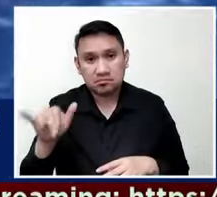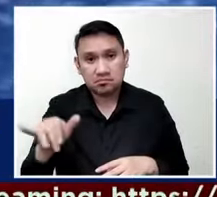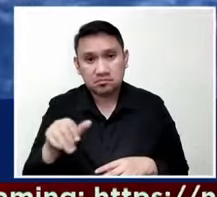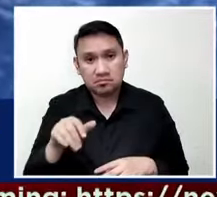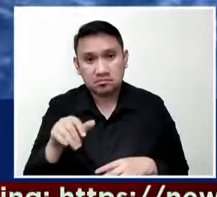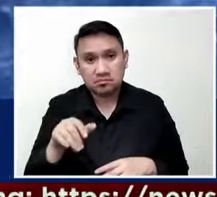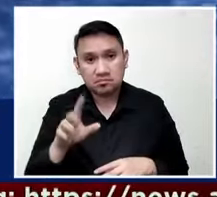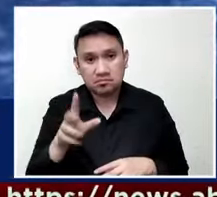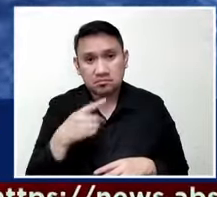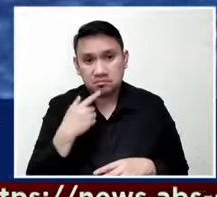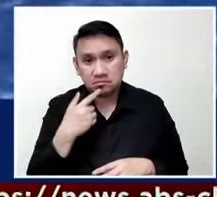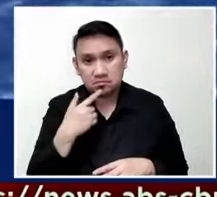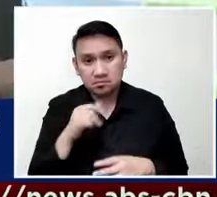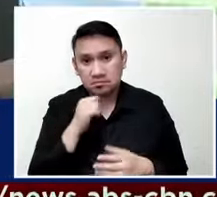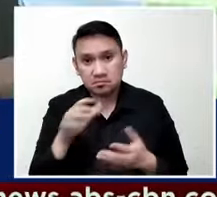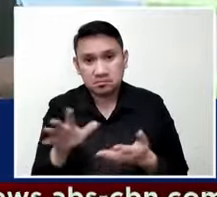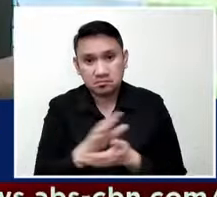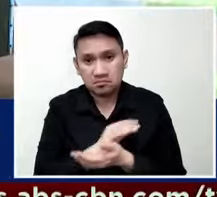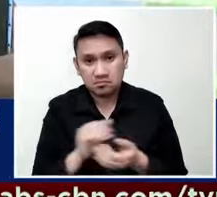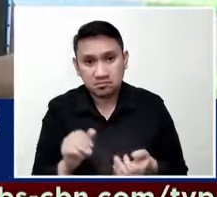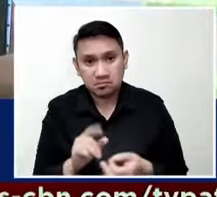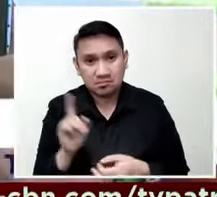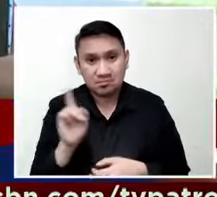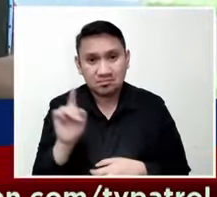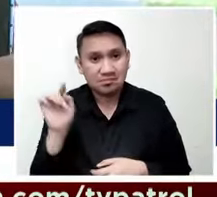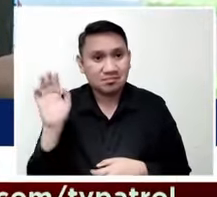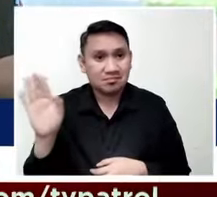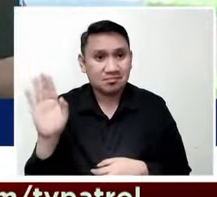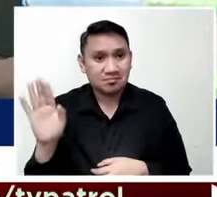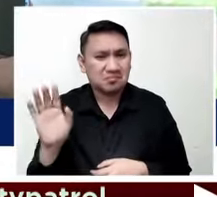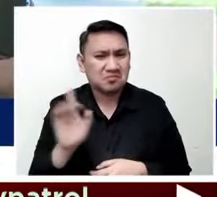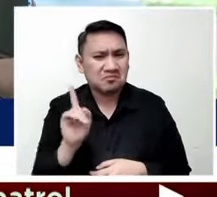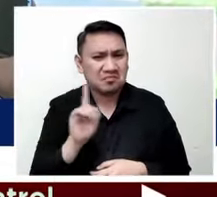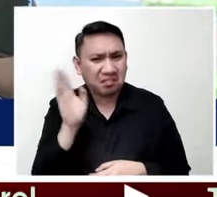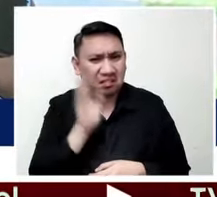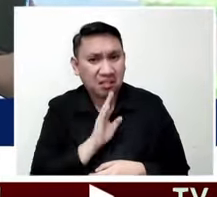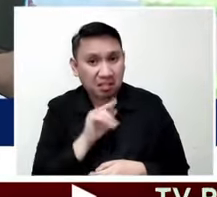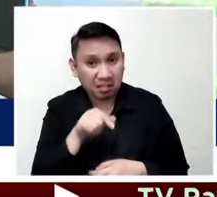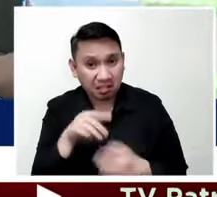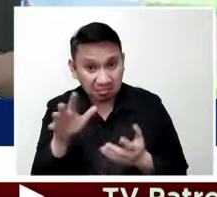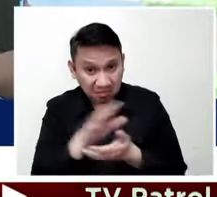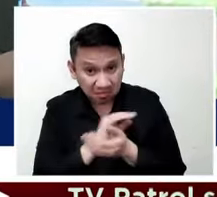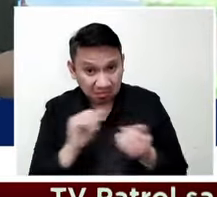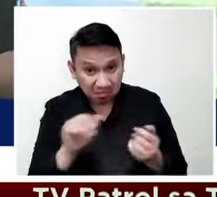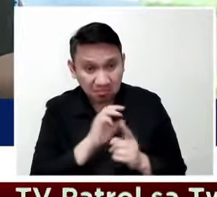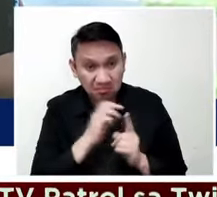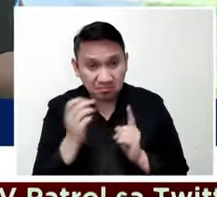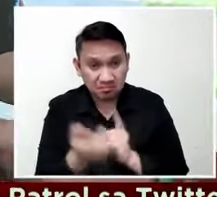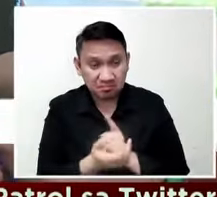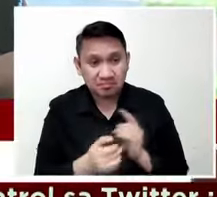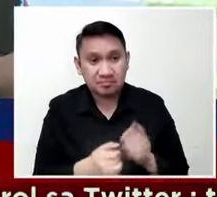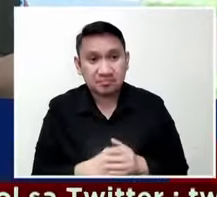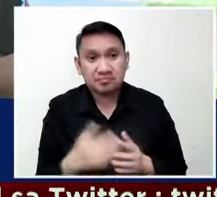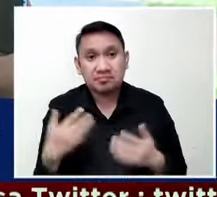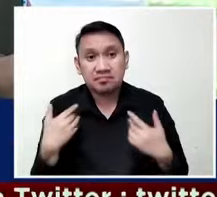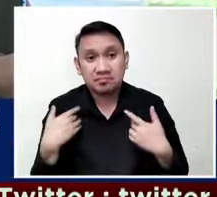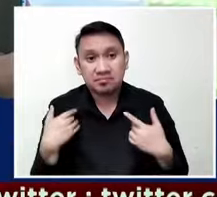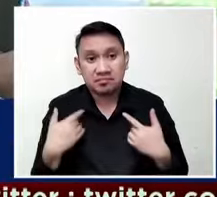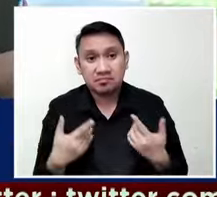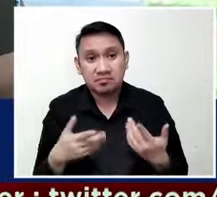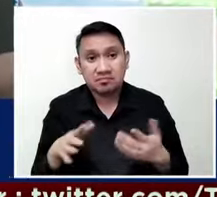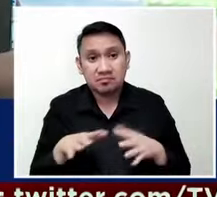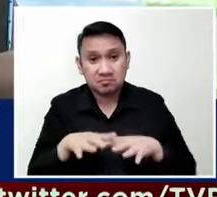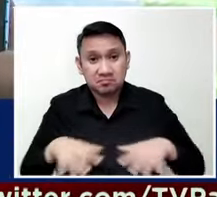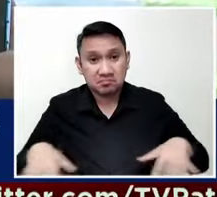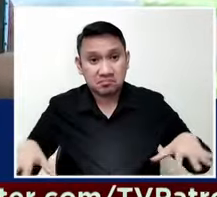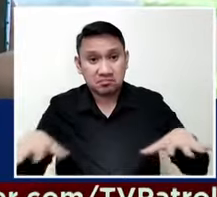Hindi po mapanira ang payaw, no? Ang mapanira siguro yung kapag nagkakaroon ng malawakang reklamasyon at nasisira yung